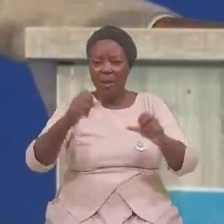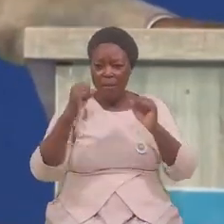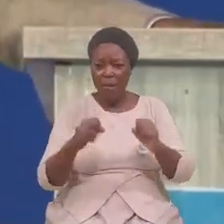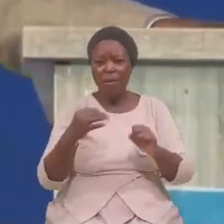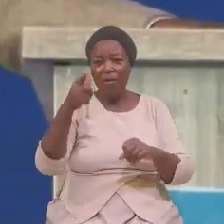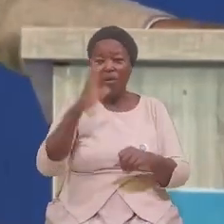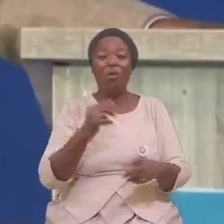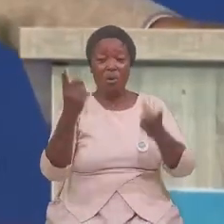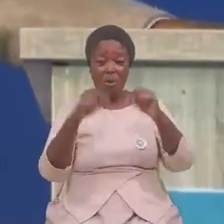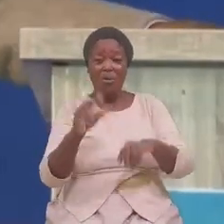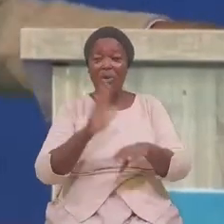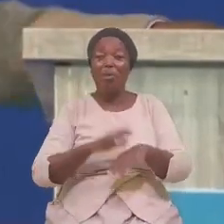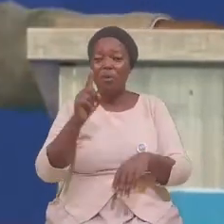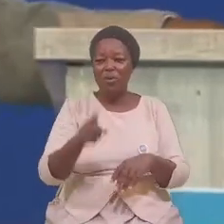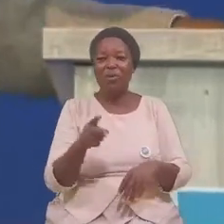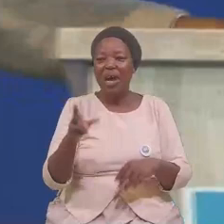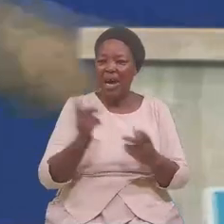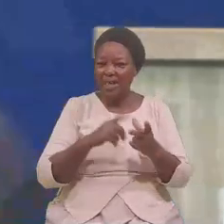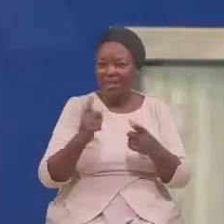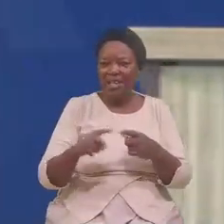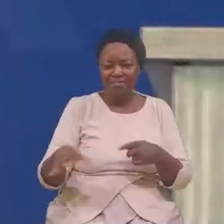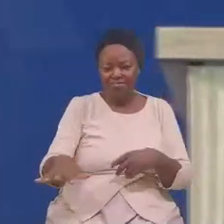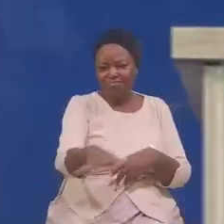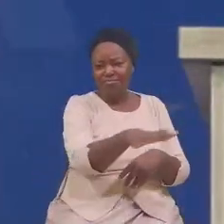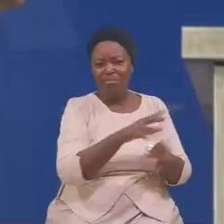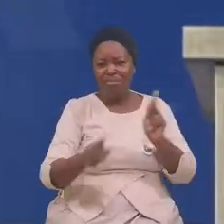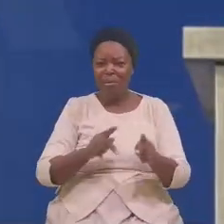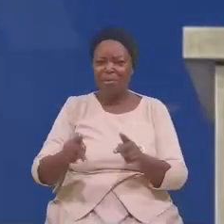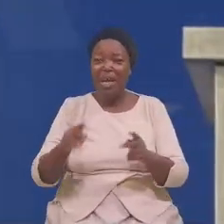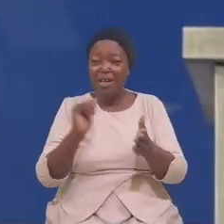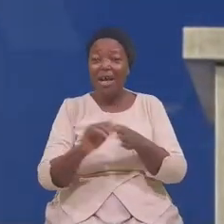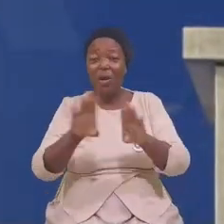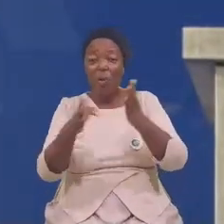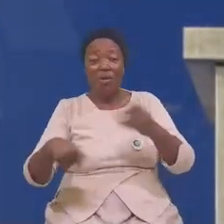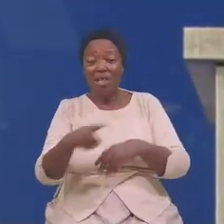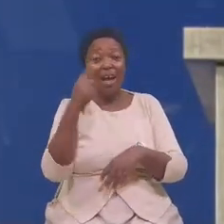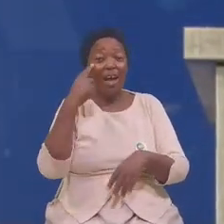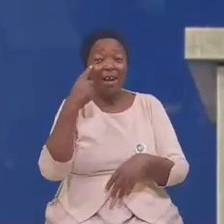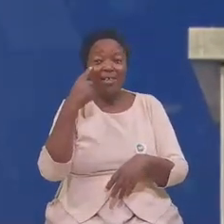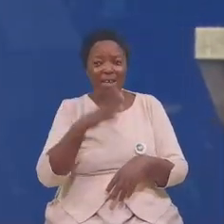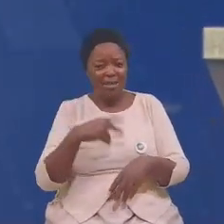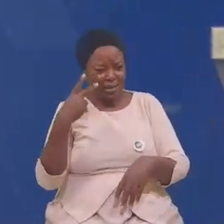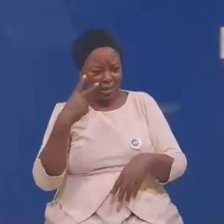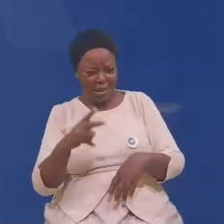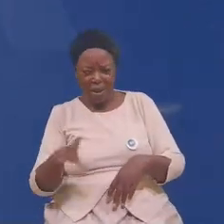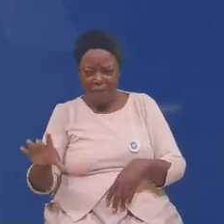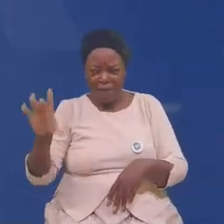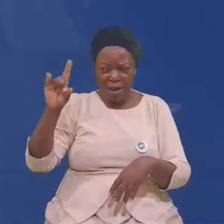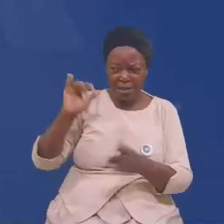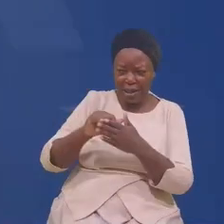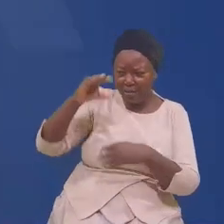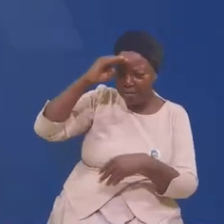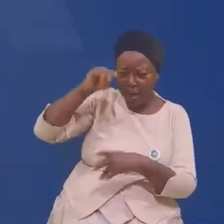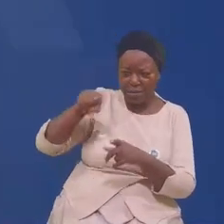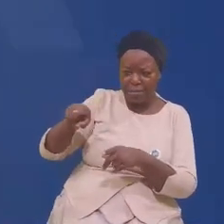viendra sur vous. Et ces gens-là qui ont ouvert leurs yeux, ils ont ciblé un homme,